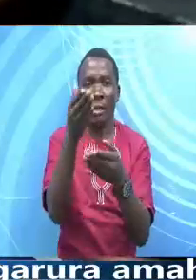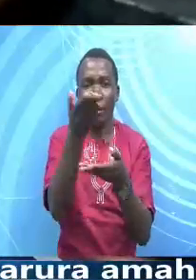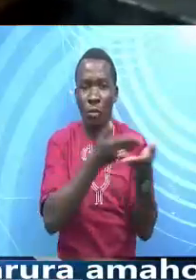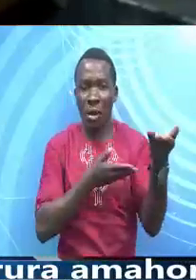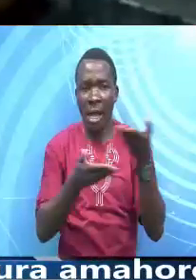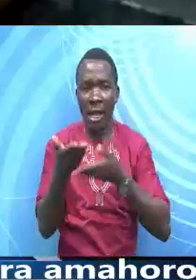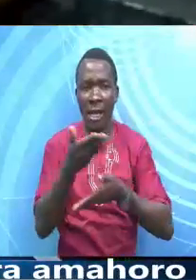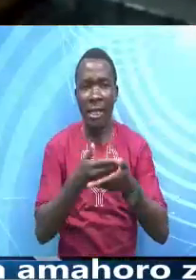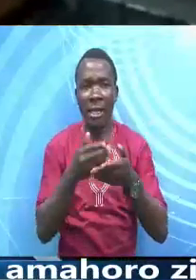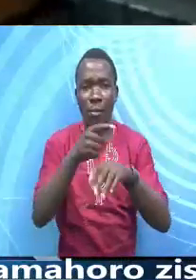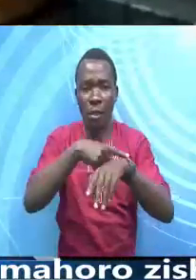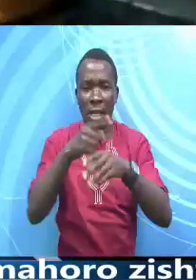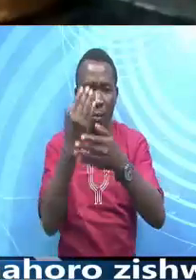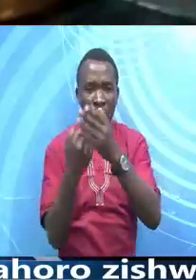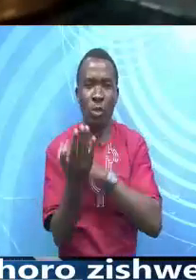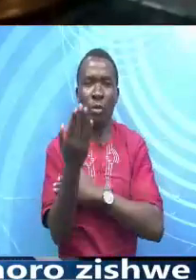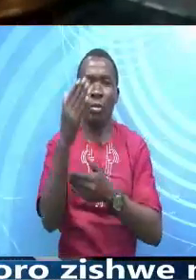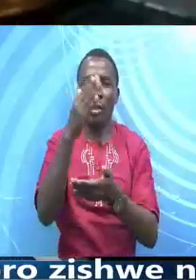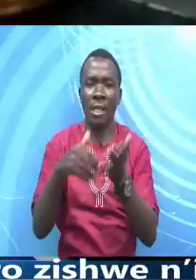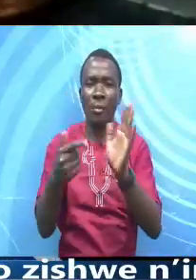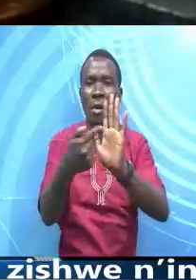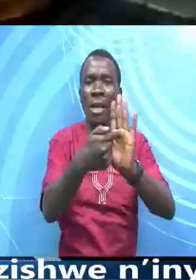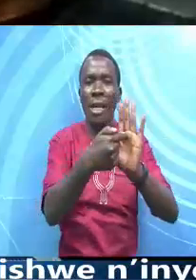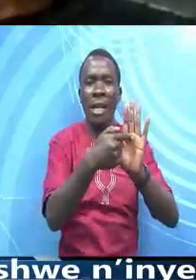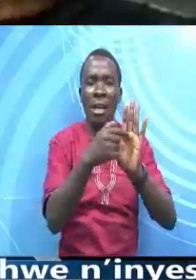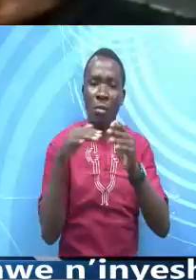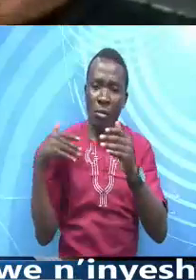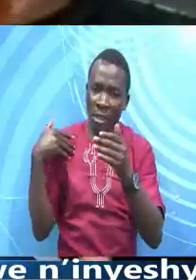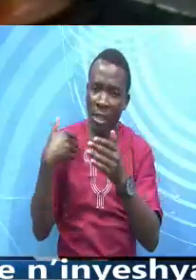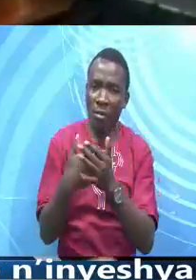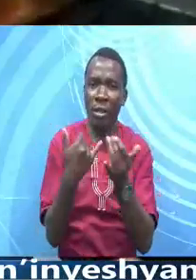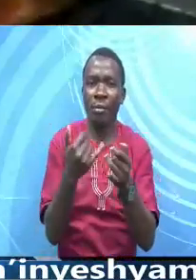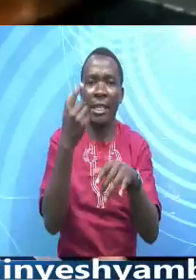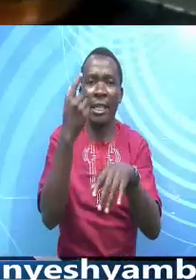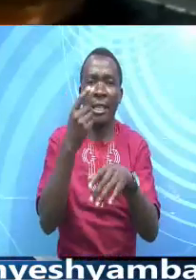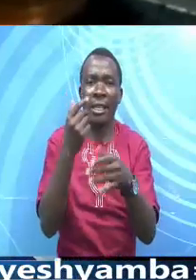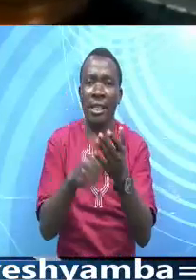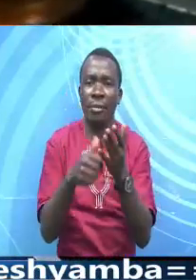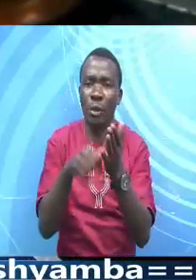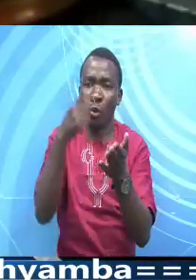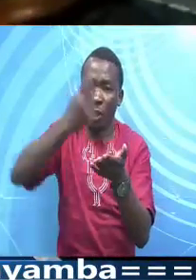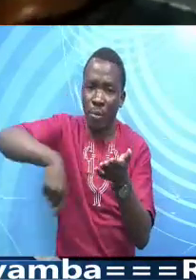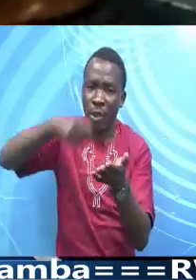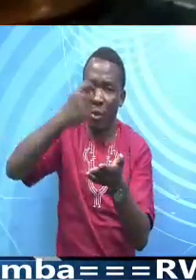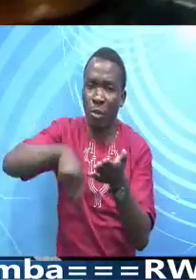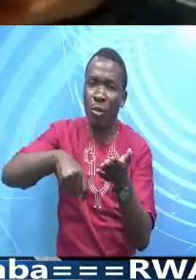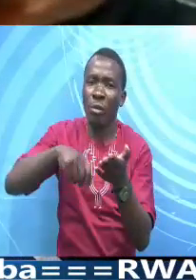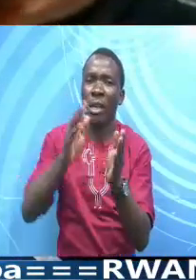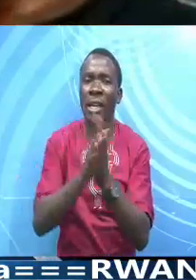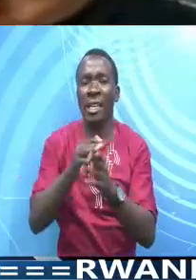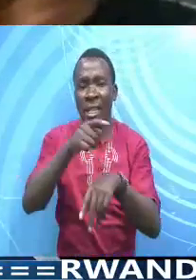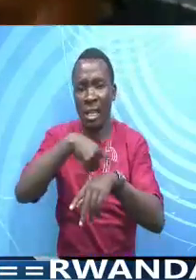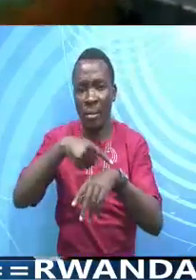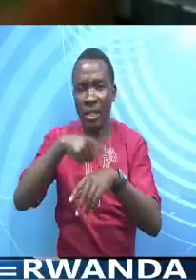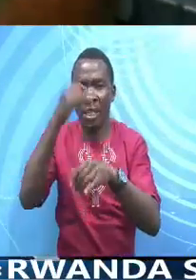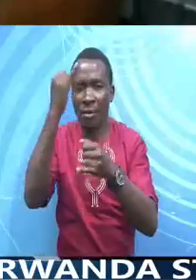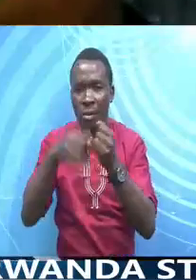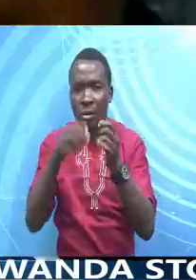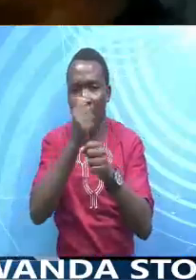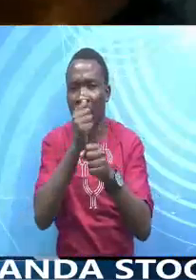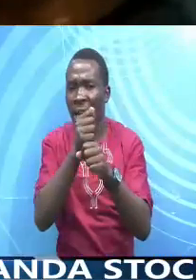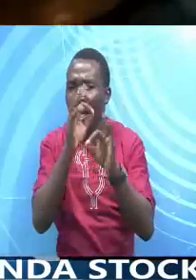yo mu gitondo bamwe bagaragaje ko kugeza kuri ubu ikibazo cy'imisoro n'amasaha bari gutahira ari kimwe mu bigiye